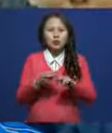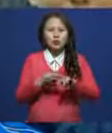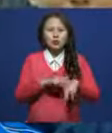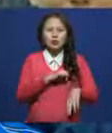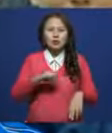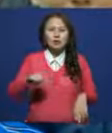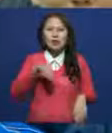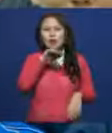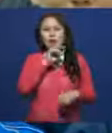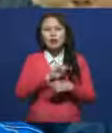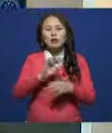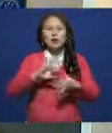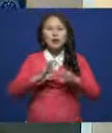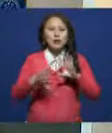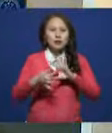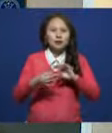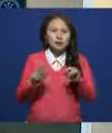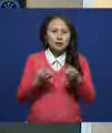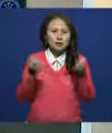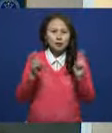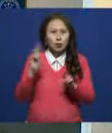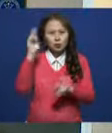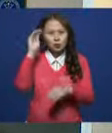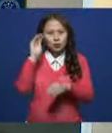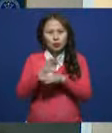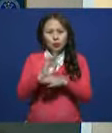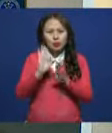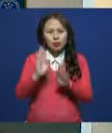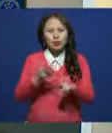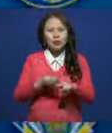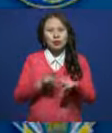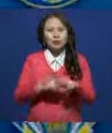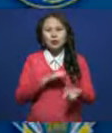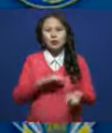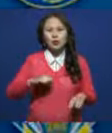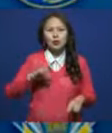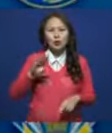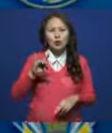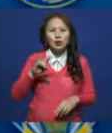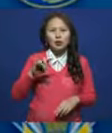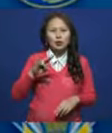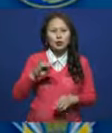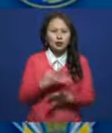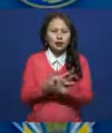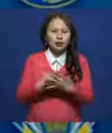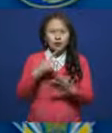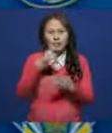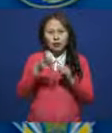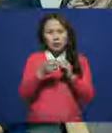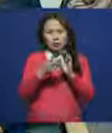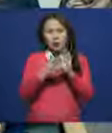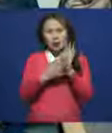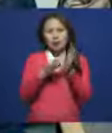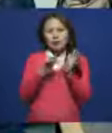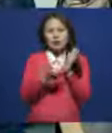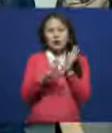мамандандырылған олимпиадалық резерв спорт мектебінде қосымша білім алады. Мектеп басшылығы мен турнирге қатысуға ұйытқы болып жүрген Астана 1964 футбол